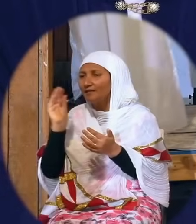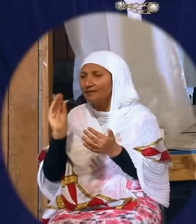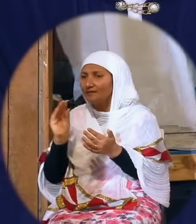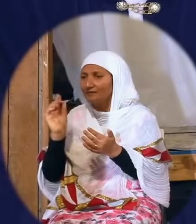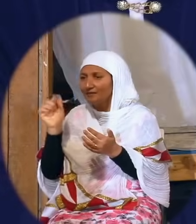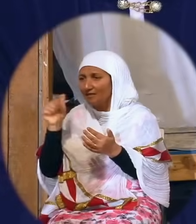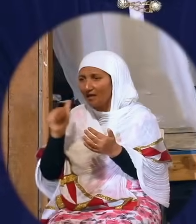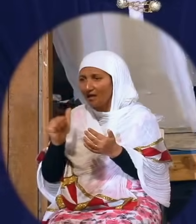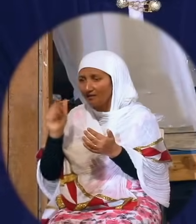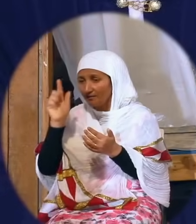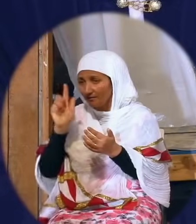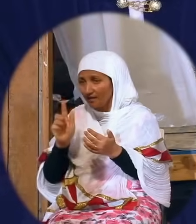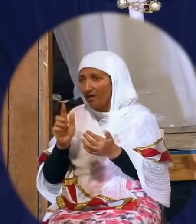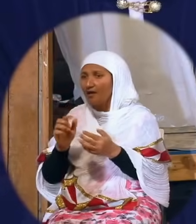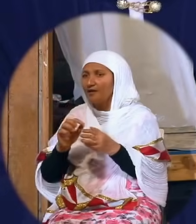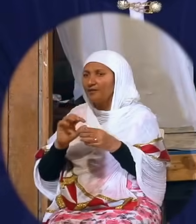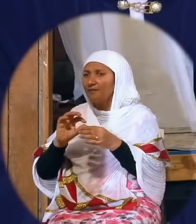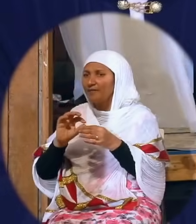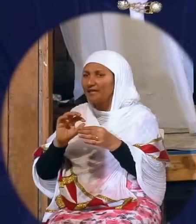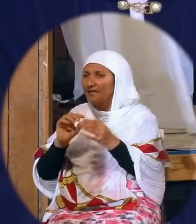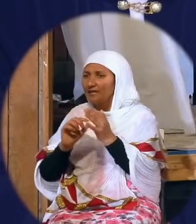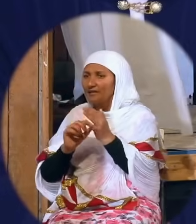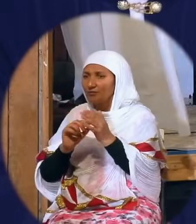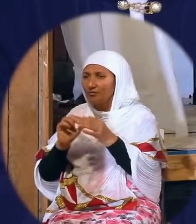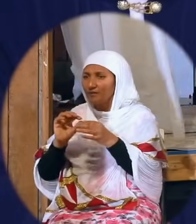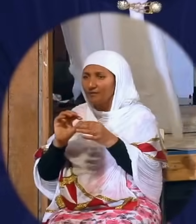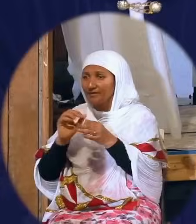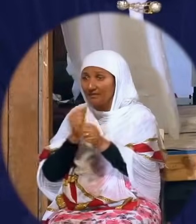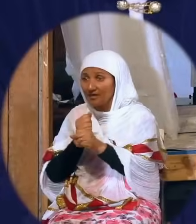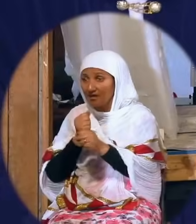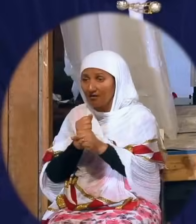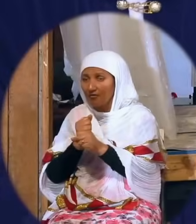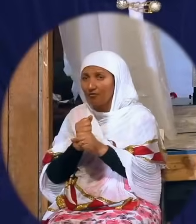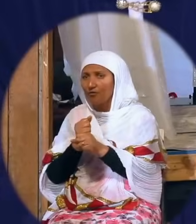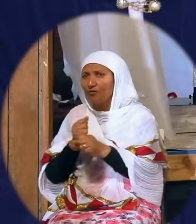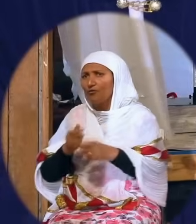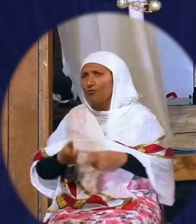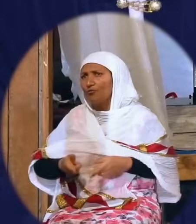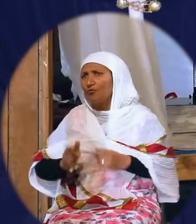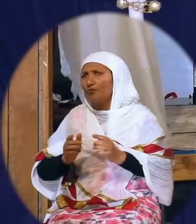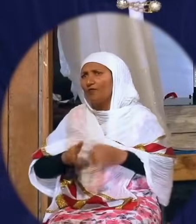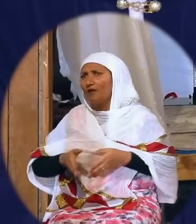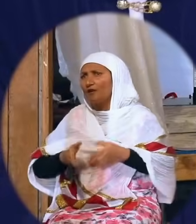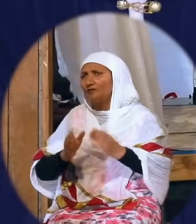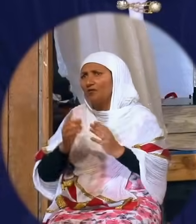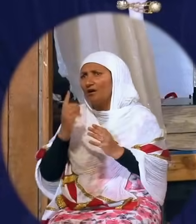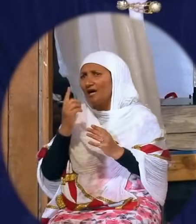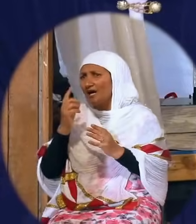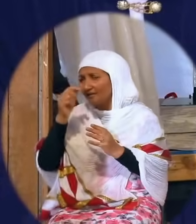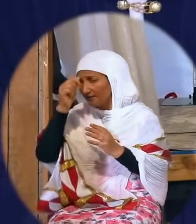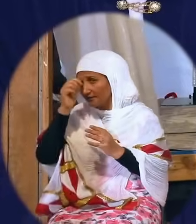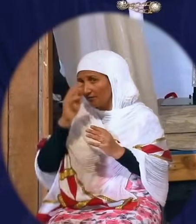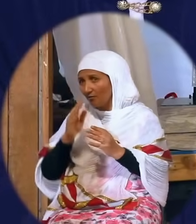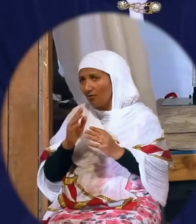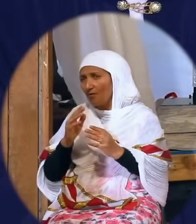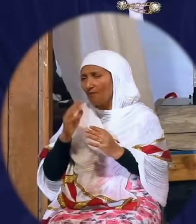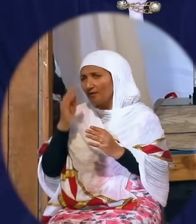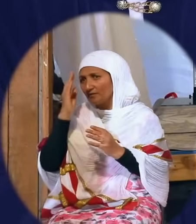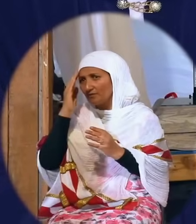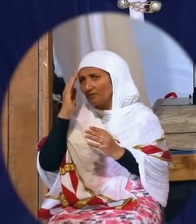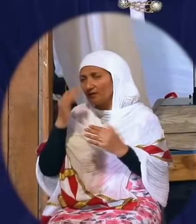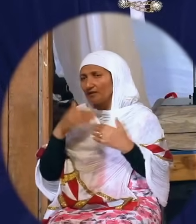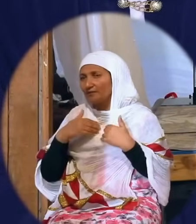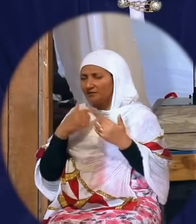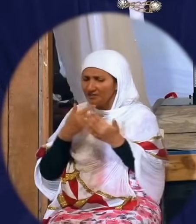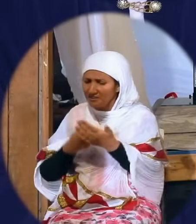ስለሆነ ያን በአግባቡ የተወጣ ሰው ይሄን መጫወት ይችላል። እና የማወቅ ፍላጎታቸውን ደግሞ አንድ ሰው ፕሮፐርሊ ማሳወቅ አለበት። ለዛ ነው ይሄ